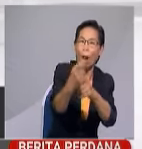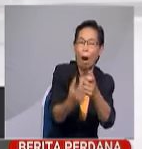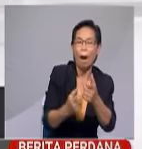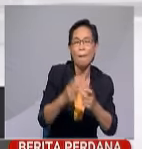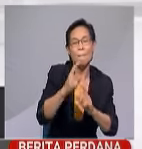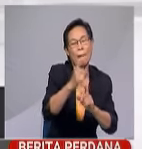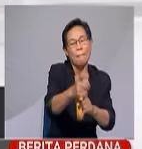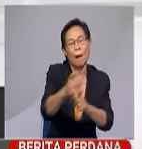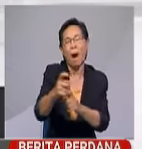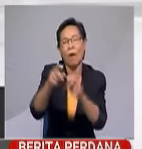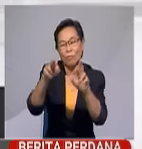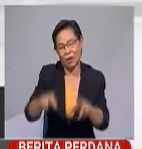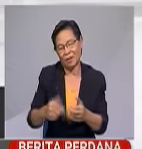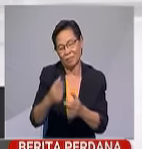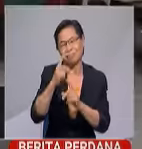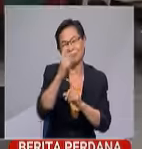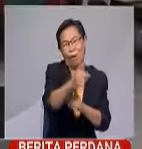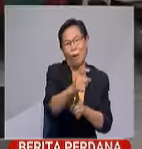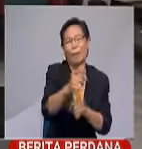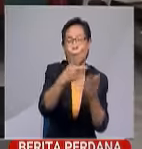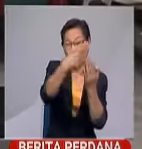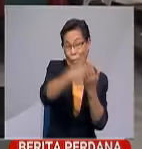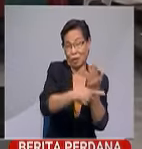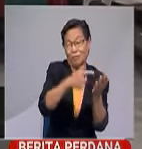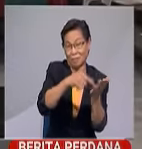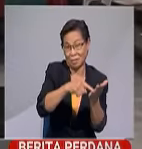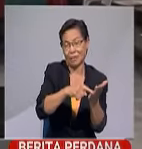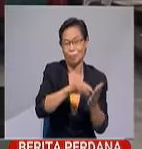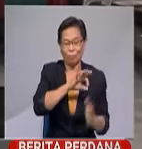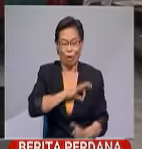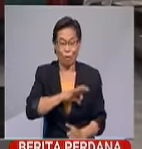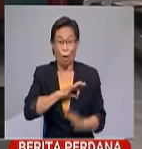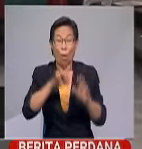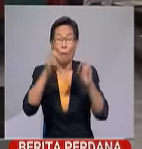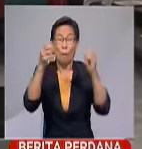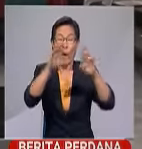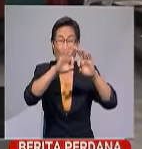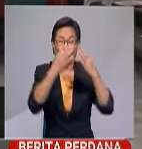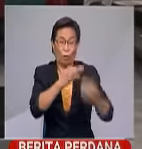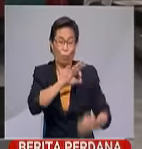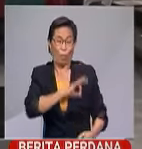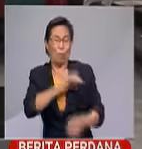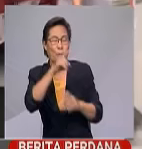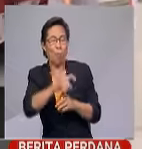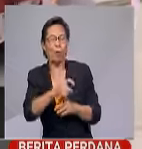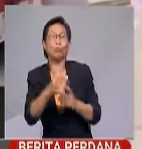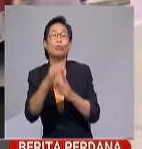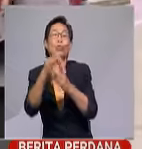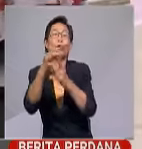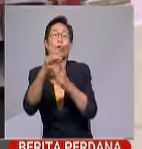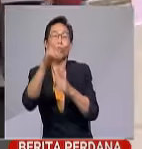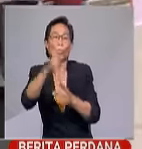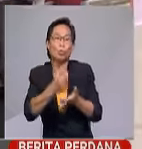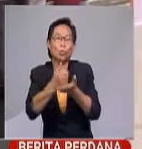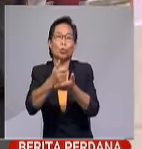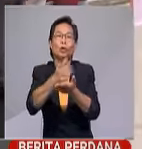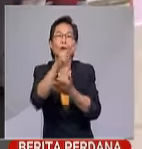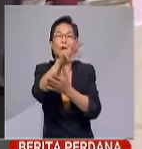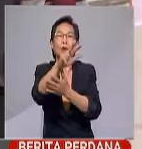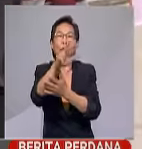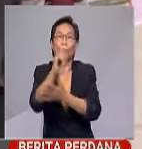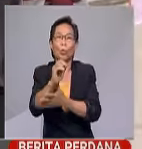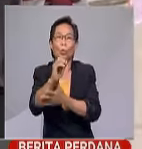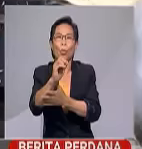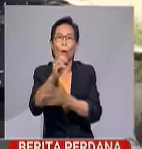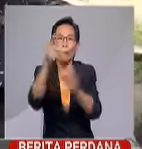sumbangan masing-masing. Menerusi program ini, ia ternyata memanfaatkan ramai keluarga yang memerlukan, khususnya bagi 30 peserta